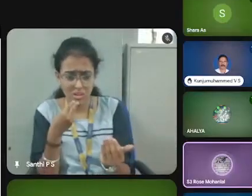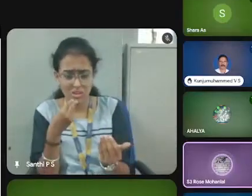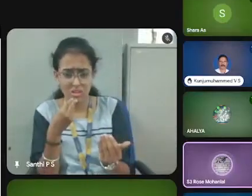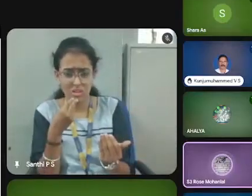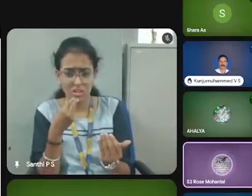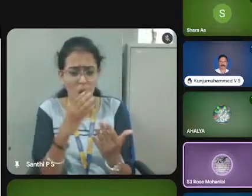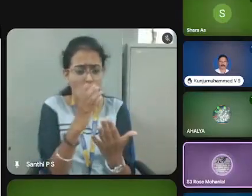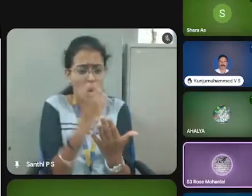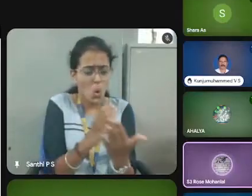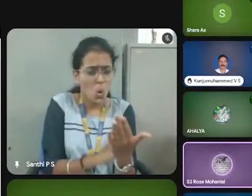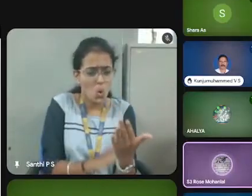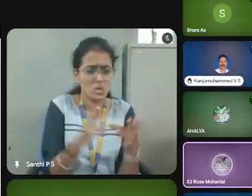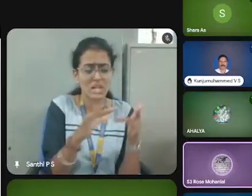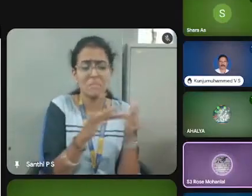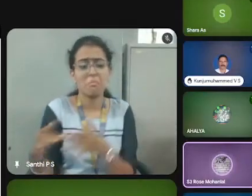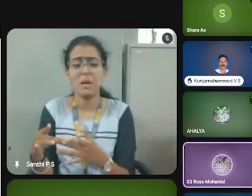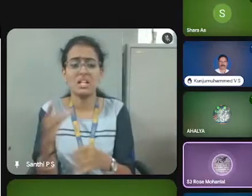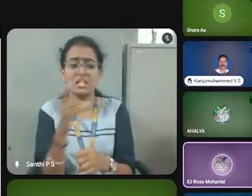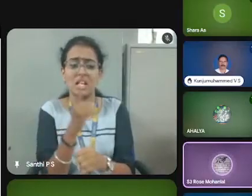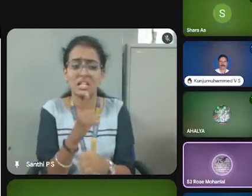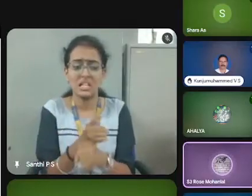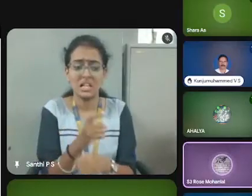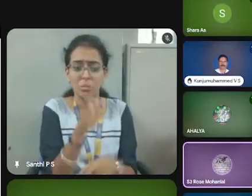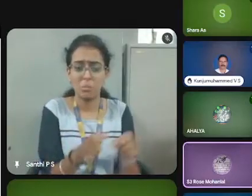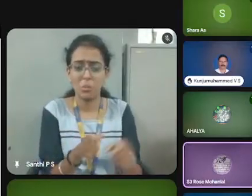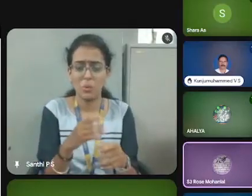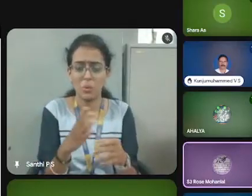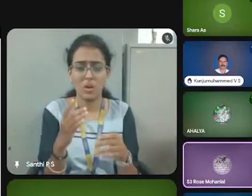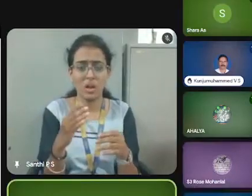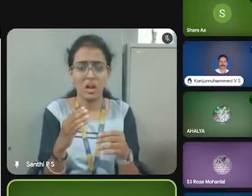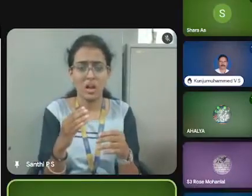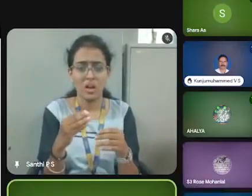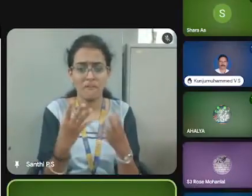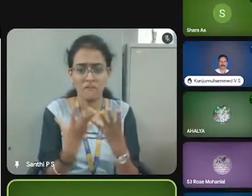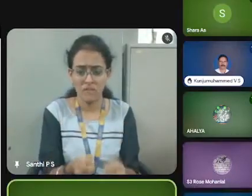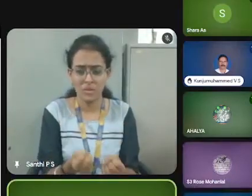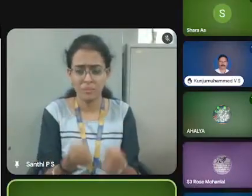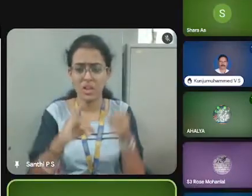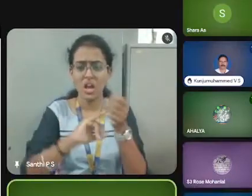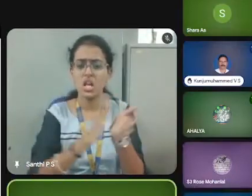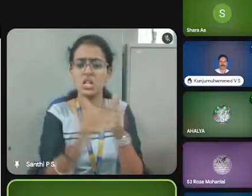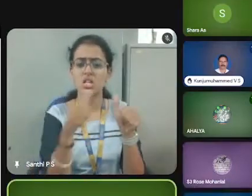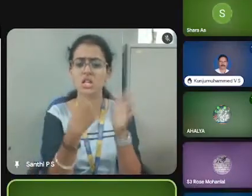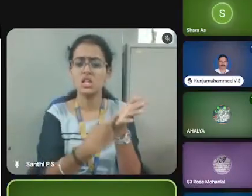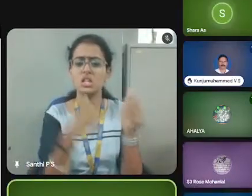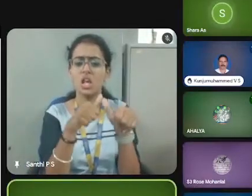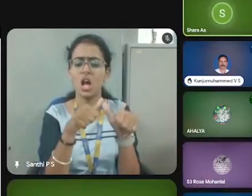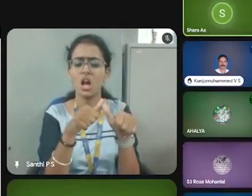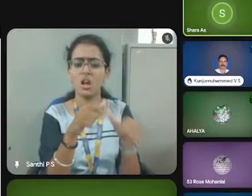നമുക്ക് ആ കോഴ്സ് ചെയ്ത ഒരു സ്പെഷ്യൽ ട്രെയിനർ ആയിട്ട് വർക്ക് ചെയ്യാനായിട്ട് ഷാര മാം എന്തെങ്കിലും അപ്ഡേറ്റ്